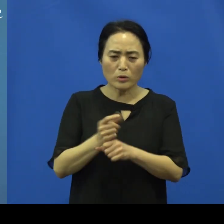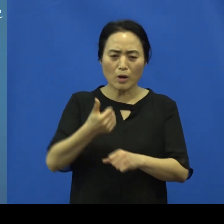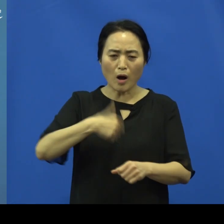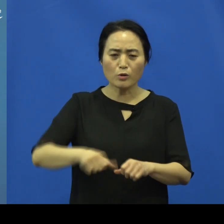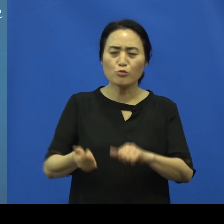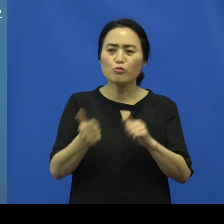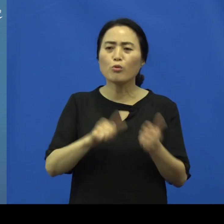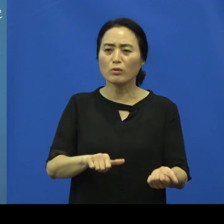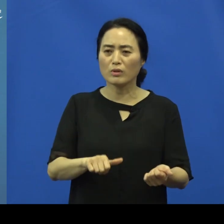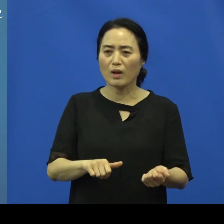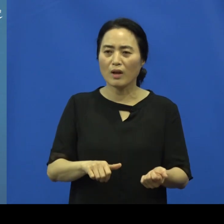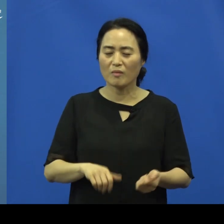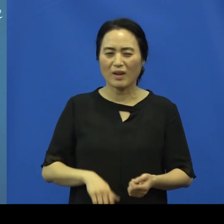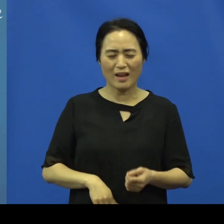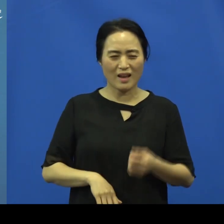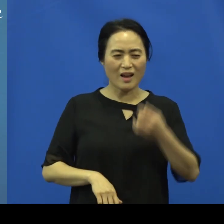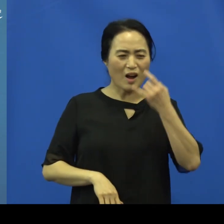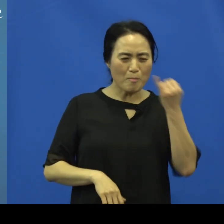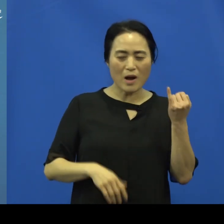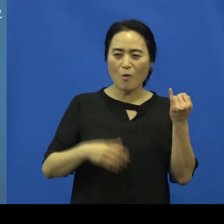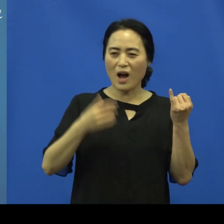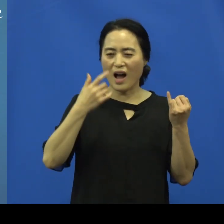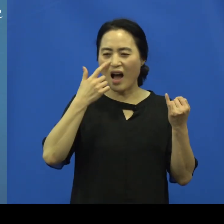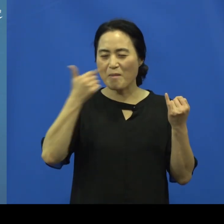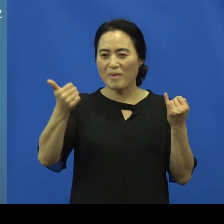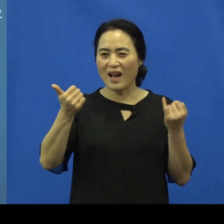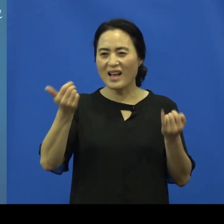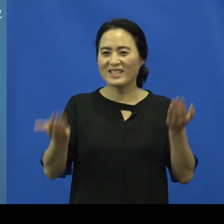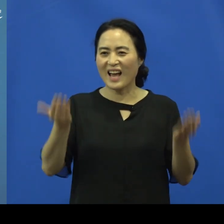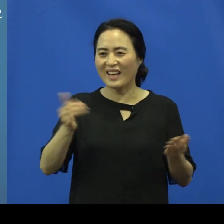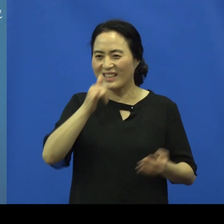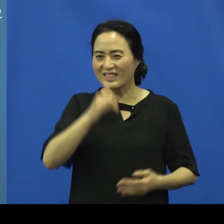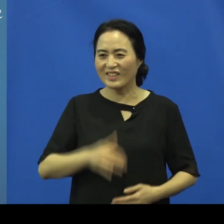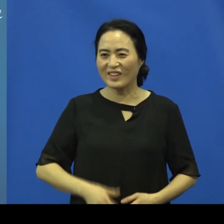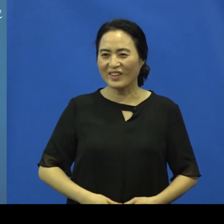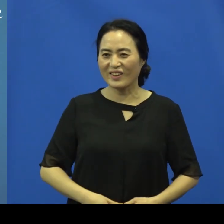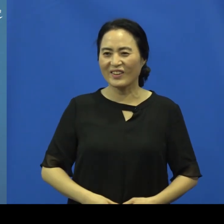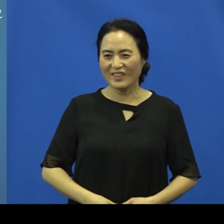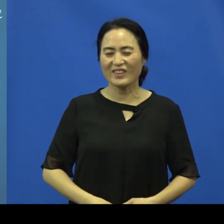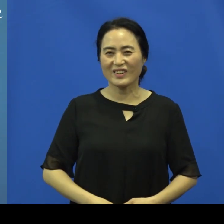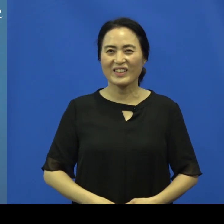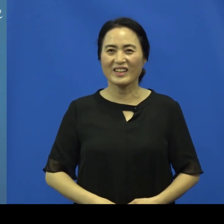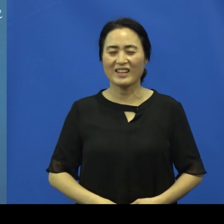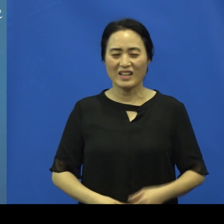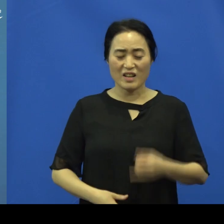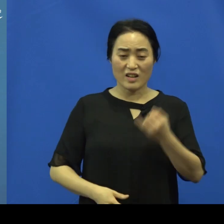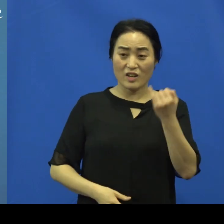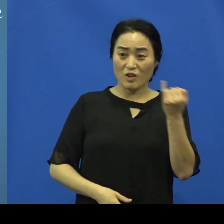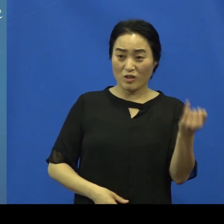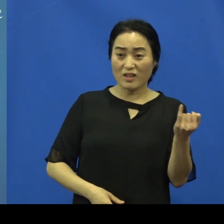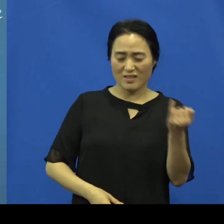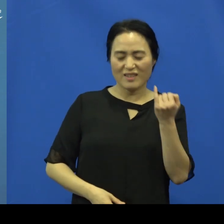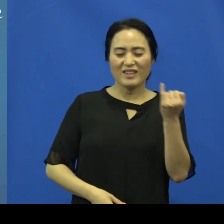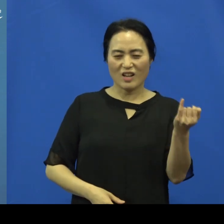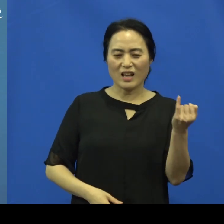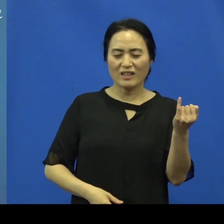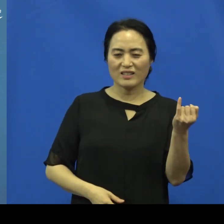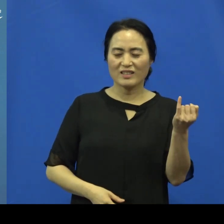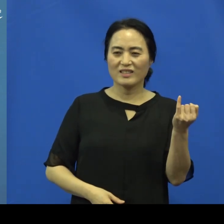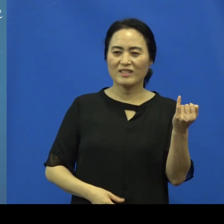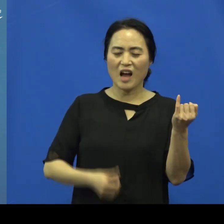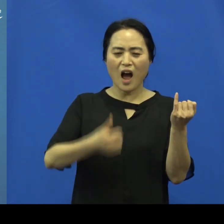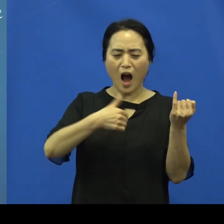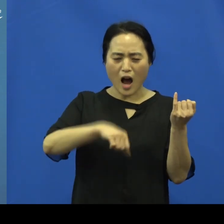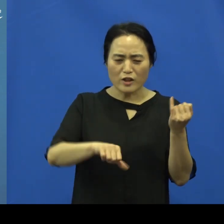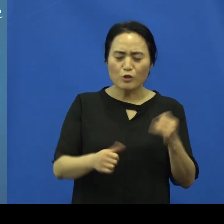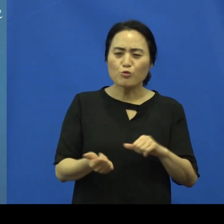여기서 아빠 엄마의 차이가 좀 납니다. 자, 수넴 여인은 아이가 죽었다는 걸 받아들이지 못하는 거죠. 아이를 다시 살려내겠다는